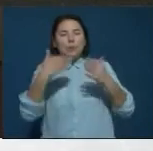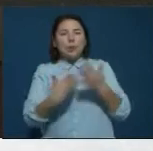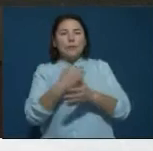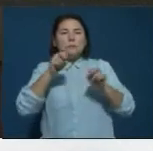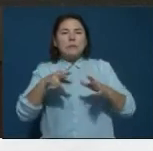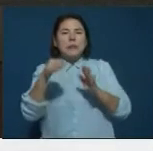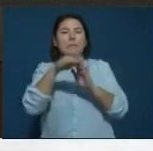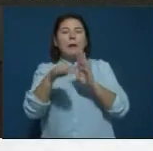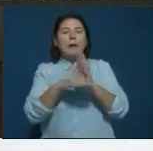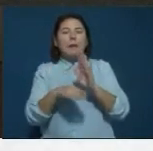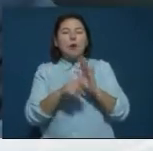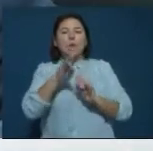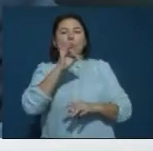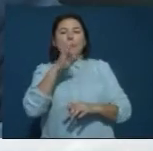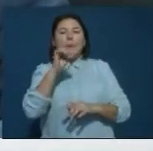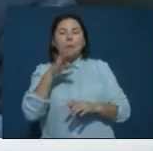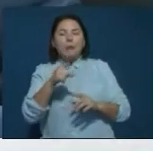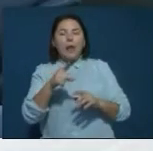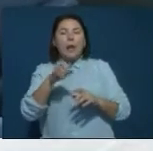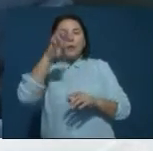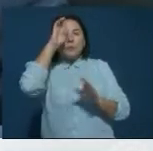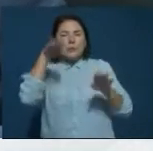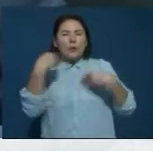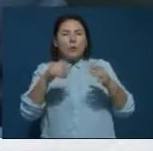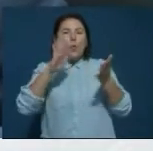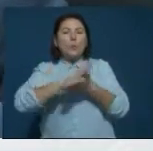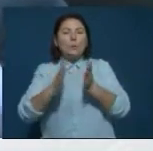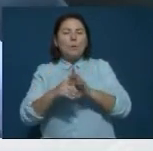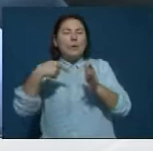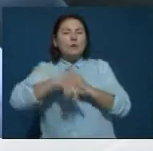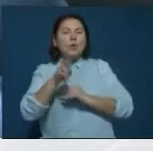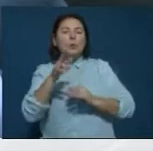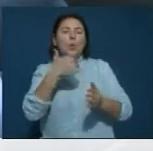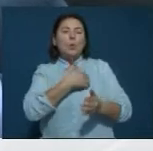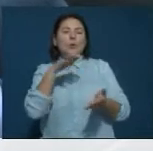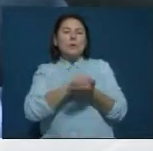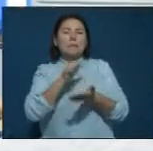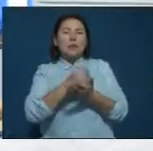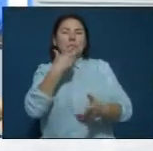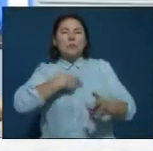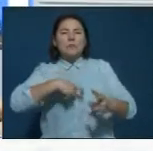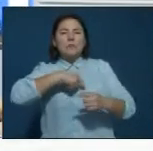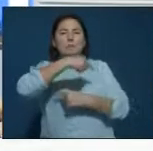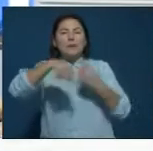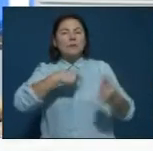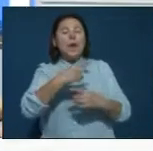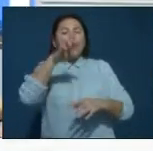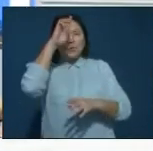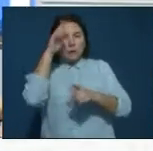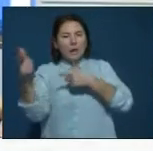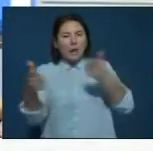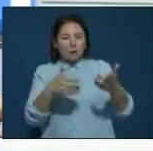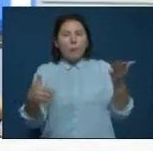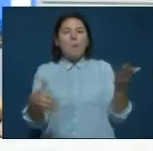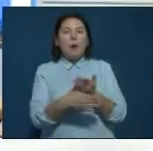программа нур капитал то есть правительство создало благоприятные условия для всех кто хочет заниматься собственным бизнесом государство готово оказать